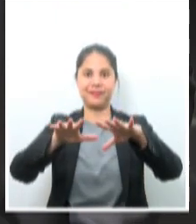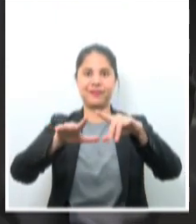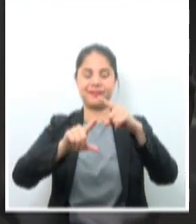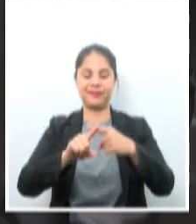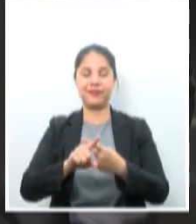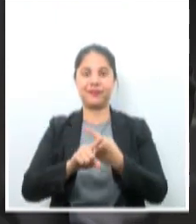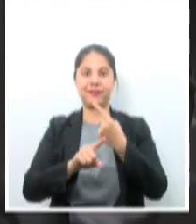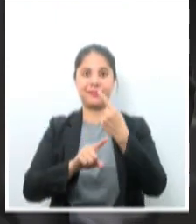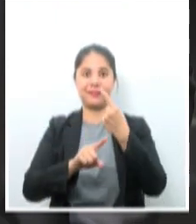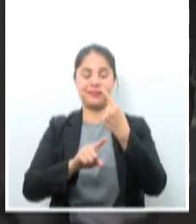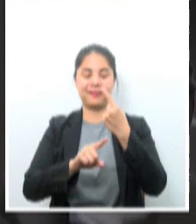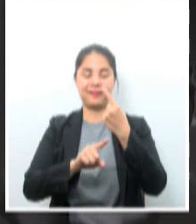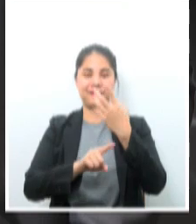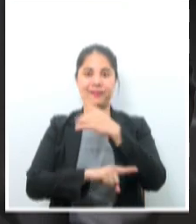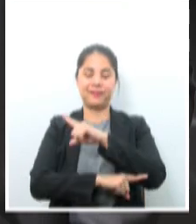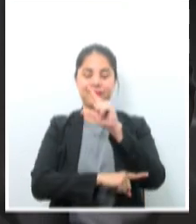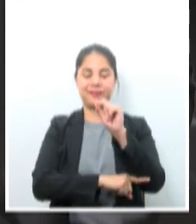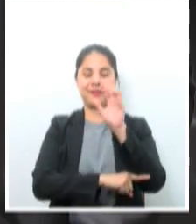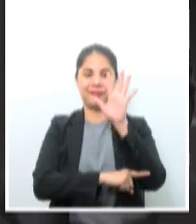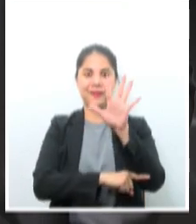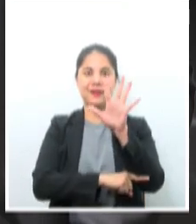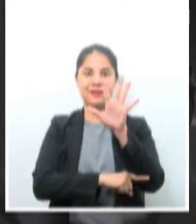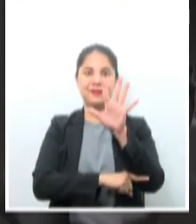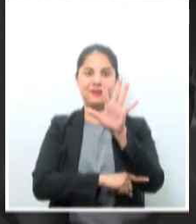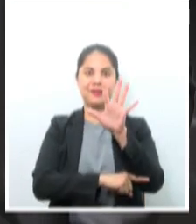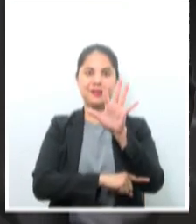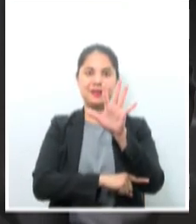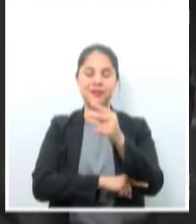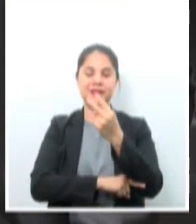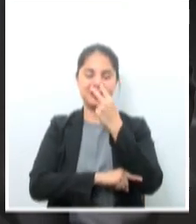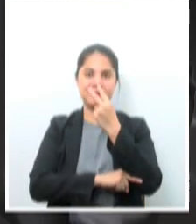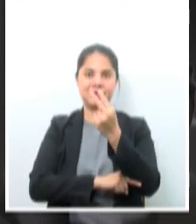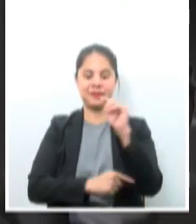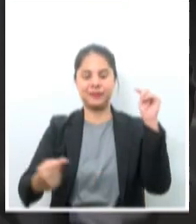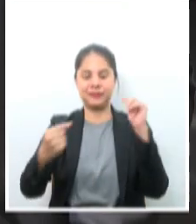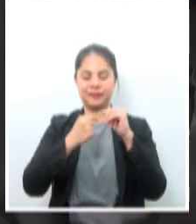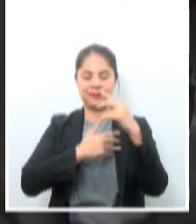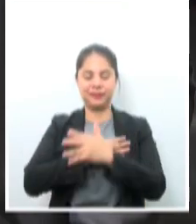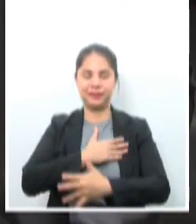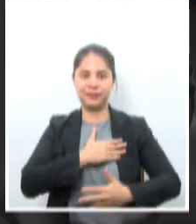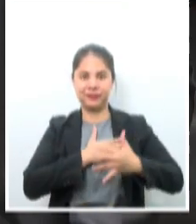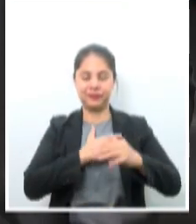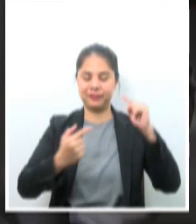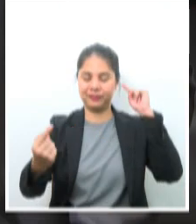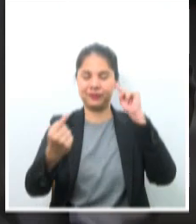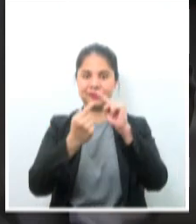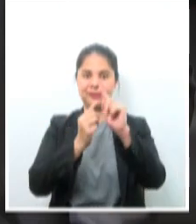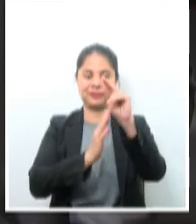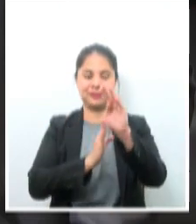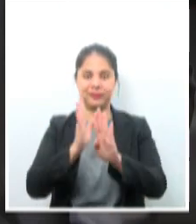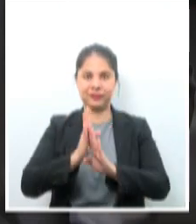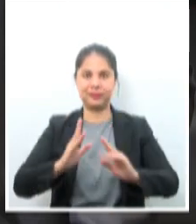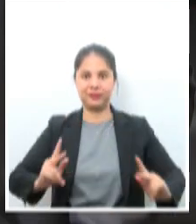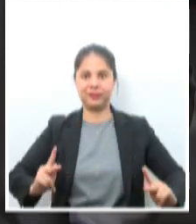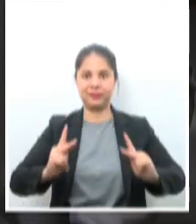มษายนพุทธศักราช2567เรื่องจุดเน้นด้านสุขภาพองค์รวมภายใต้นโยบายการศึกษาของกระทรว